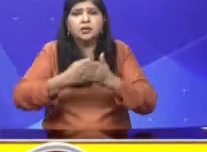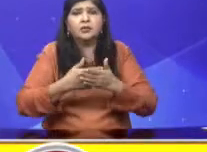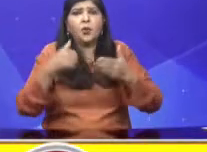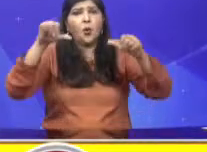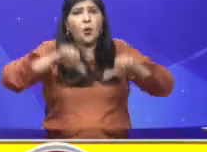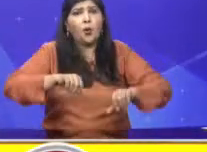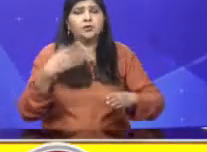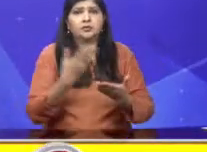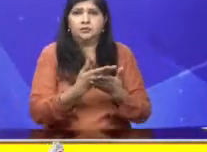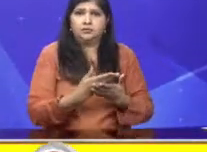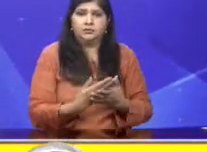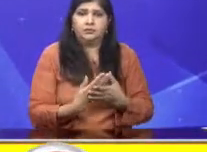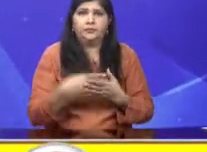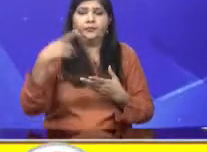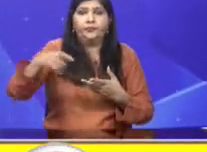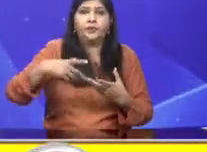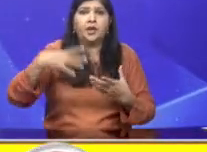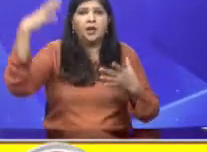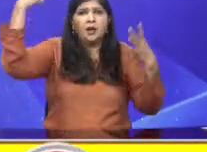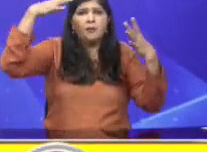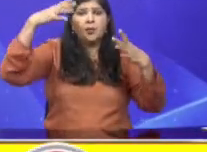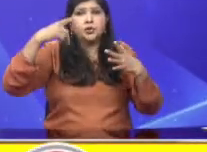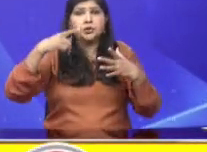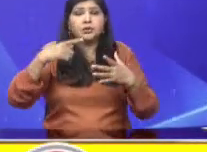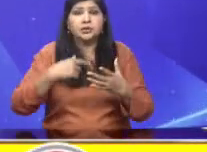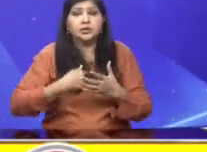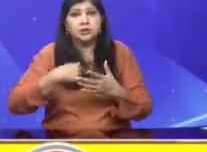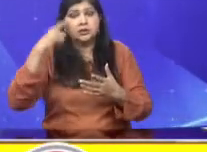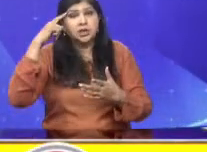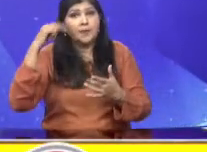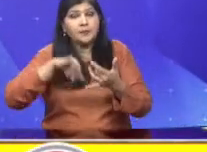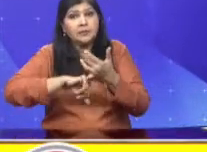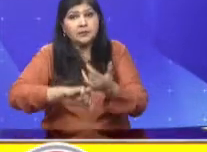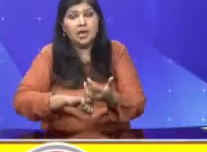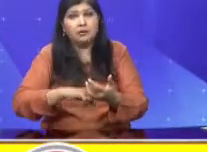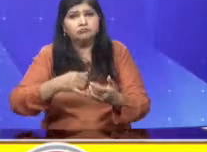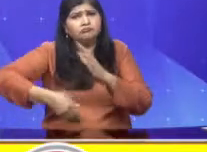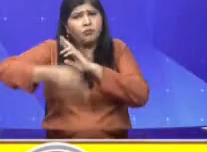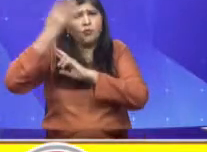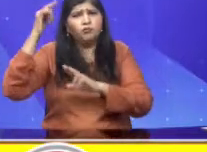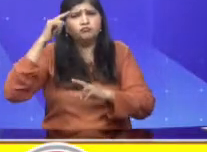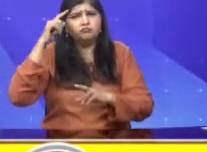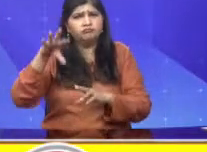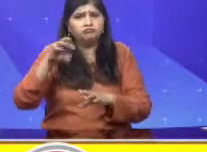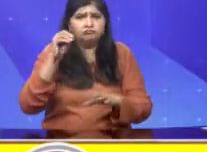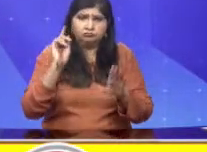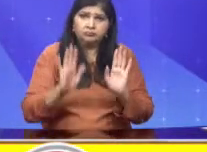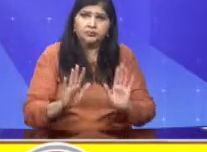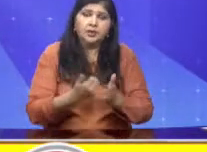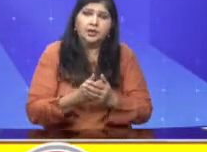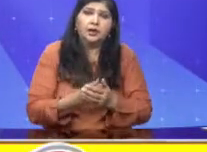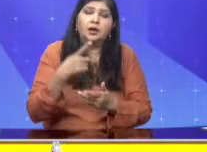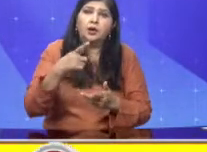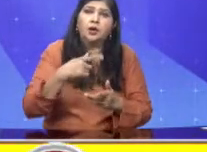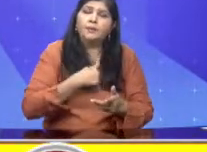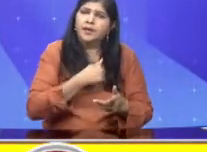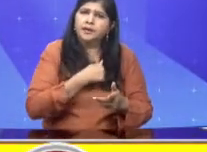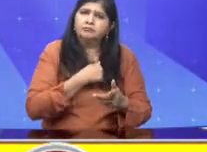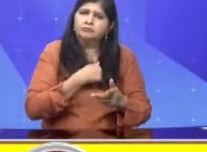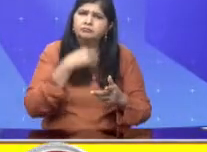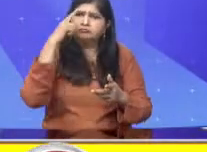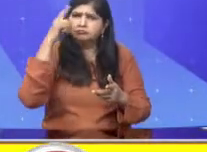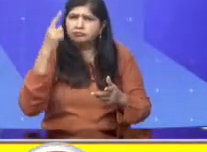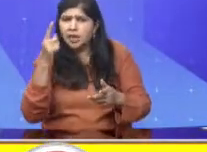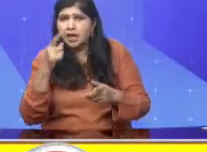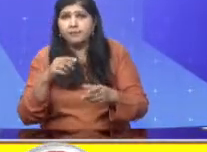नुक्षान उठ ठाना पड़ा था मोसम बिग्यान में उनकी दिल्चस्पी बरसों से थी इसलिए उन्होंने अपनी दिल्चस्पी